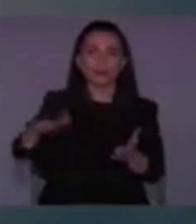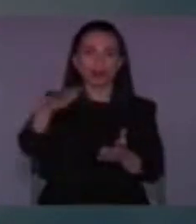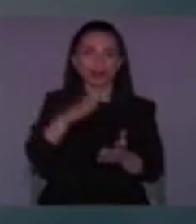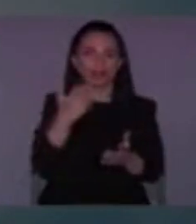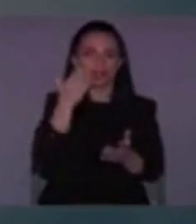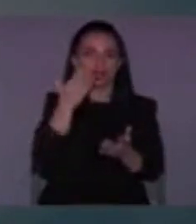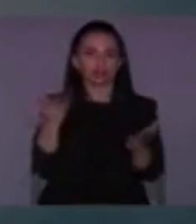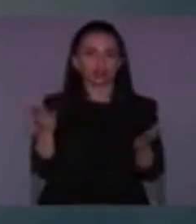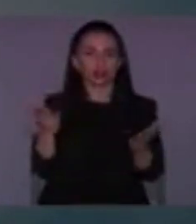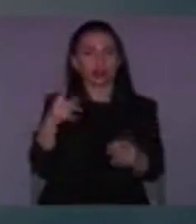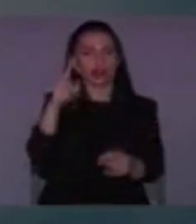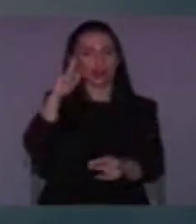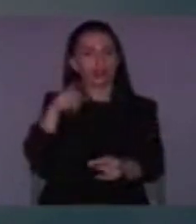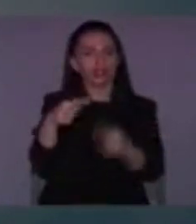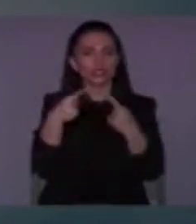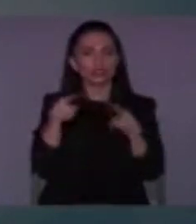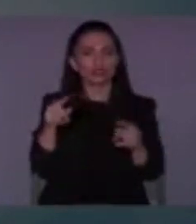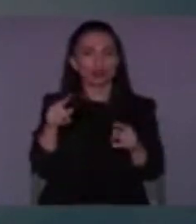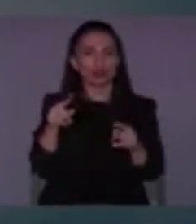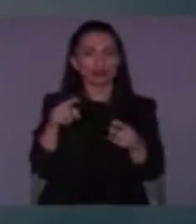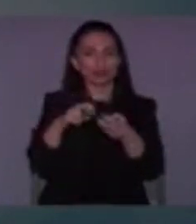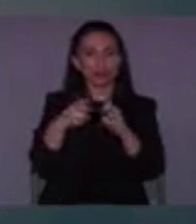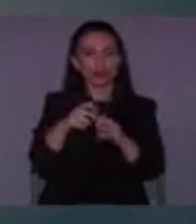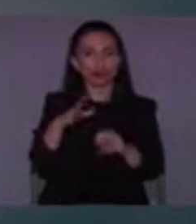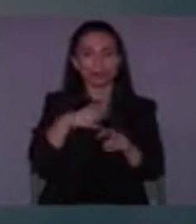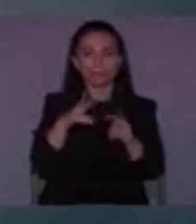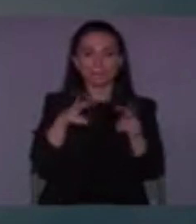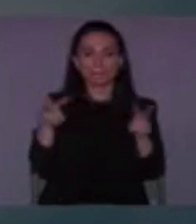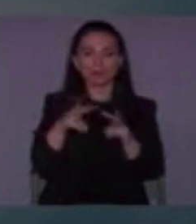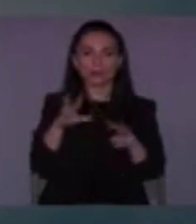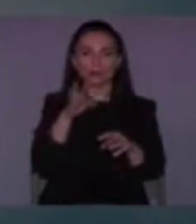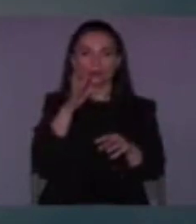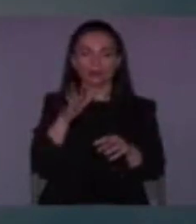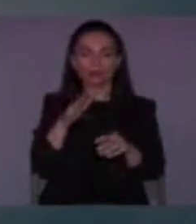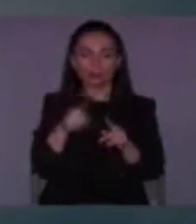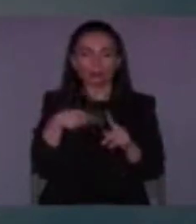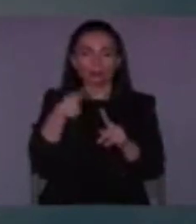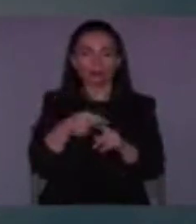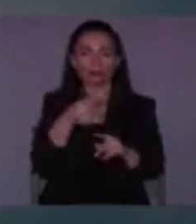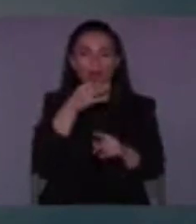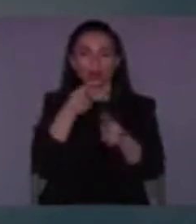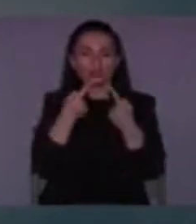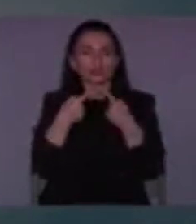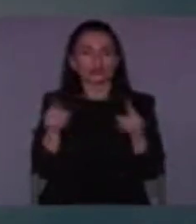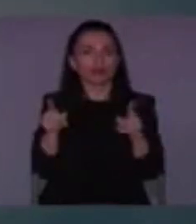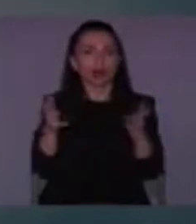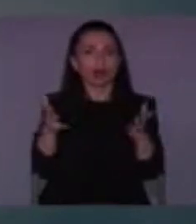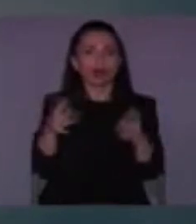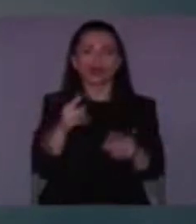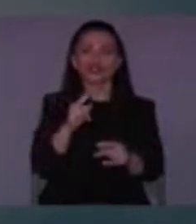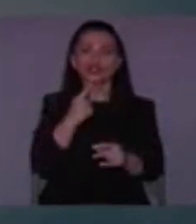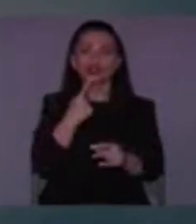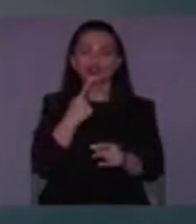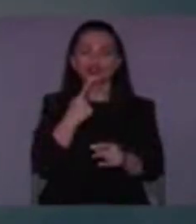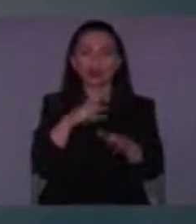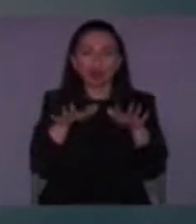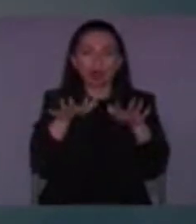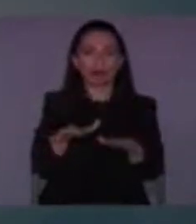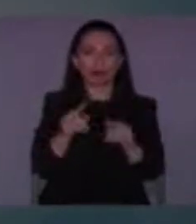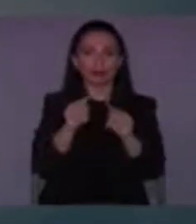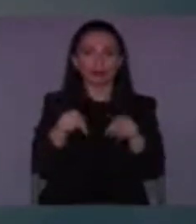წინაშე. იცით, სულ სხვა გამოწვევა იყო მინისტრის პოზიციის მერე, სულ სხვა სირთულე და